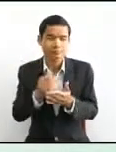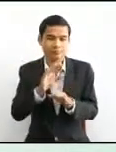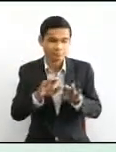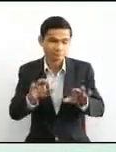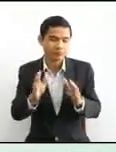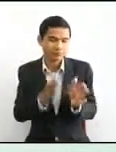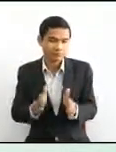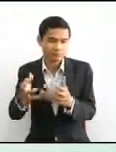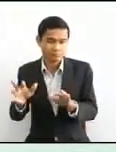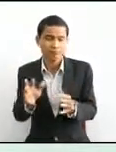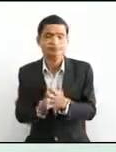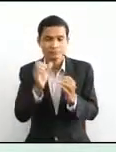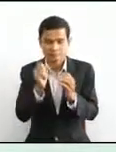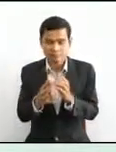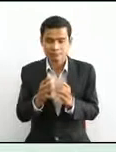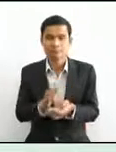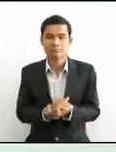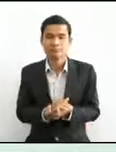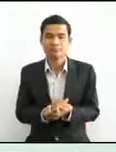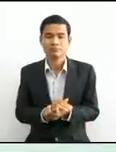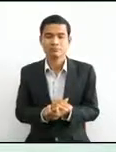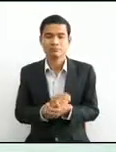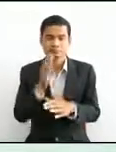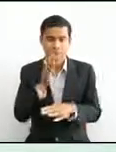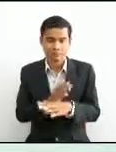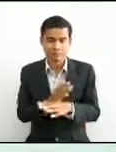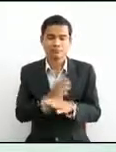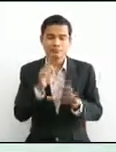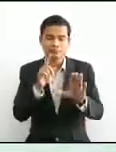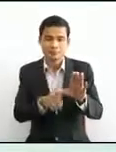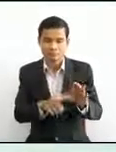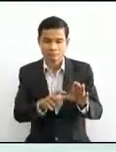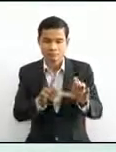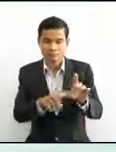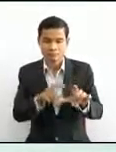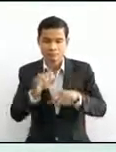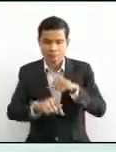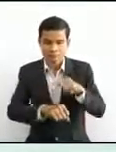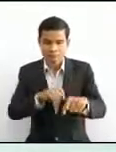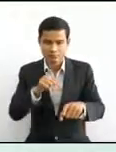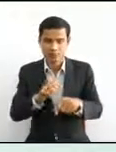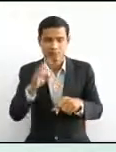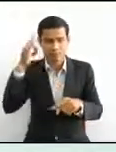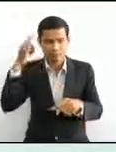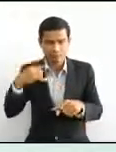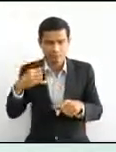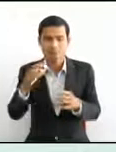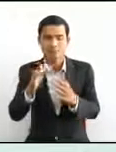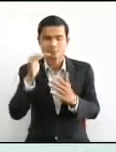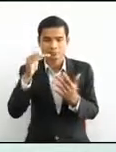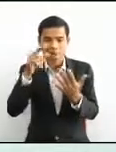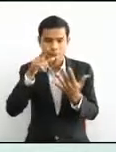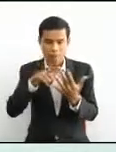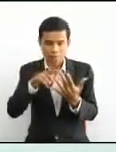con ta chắp đám con tao con mình xong đằng